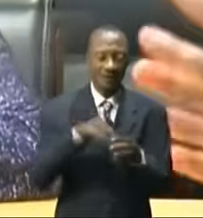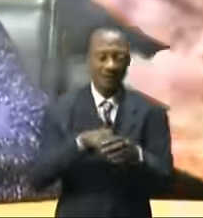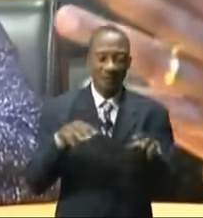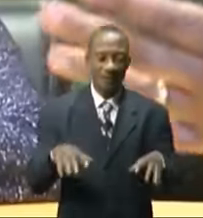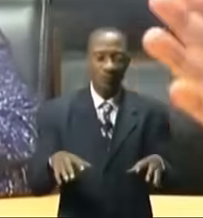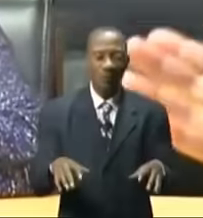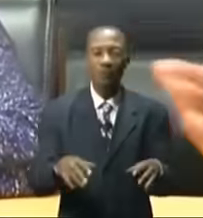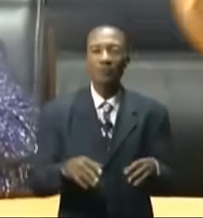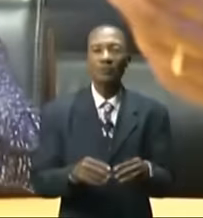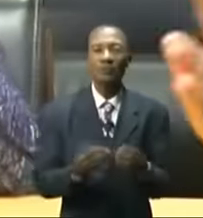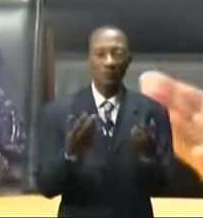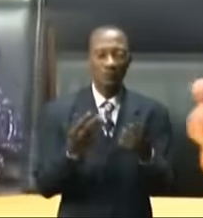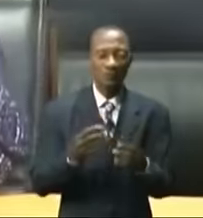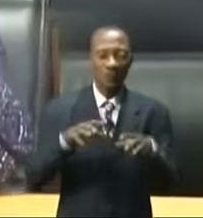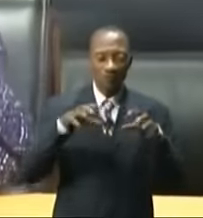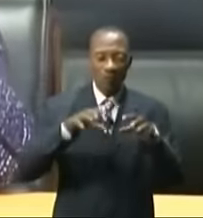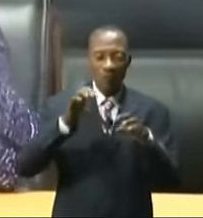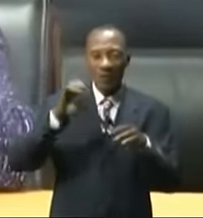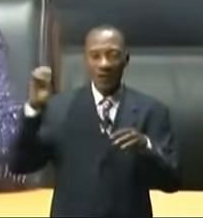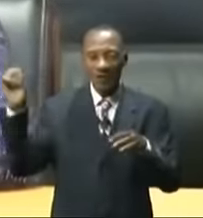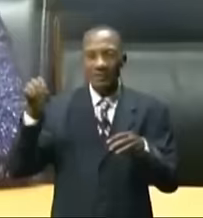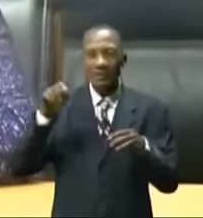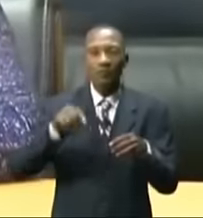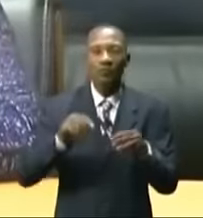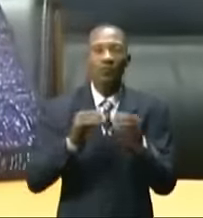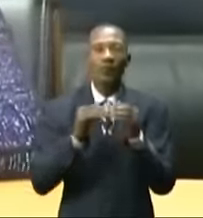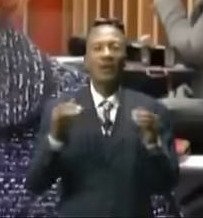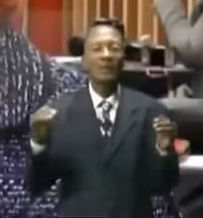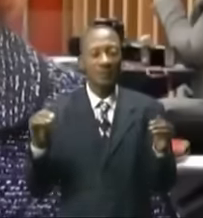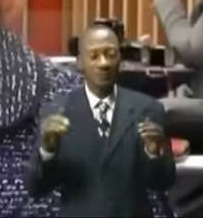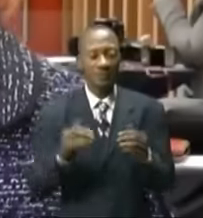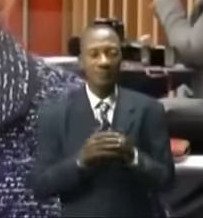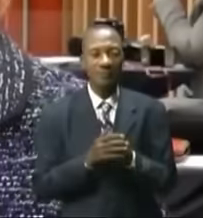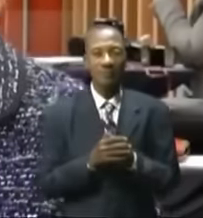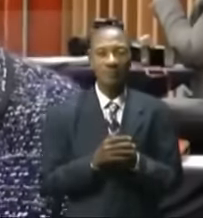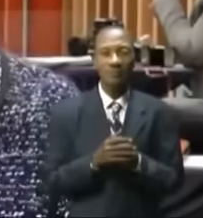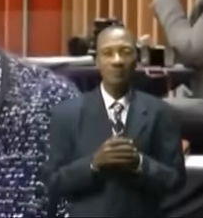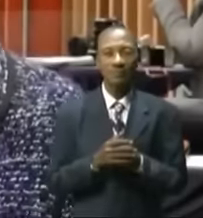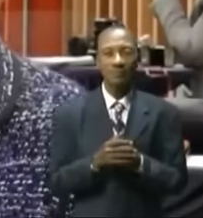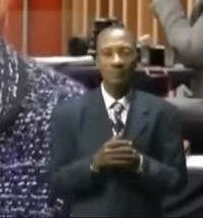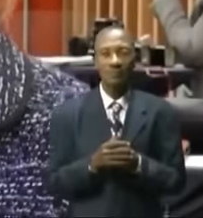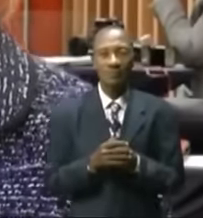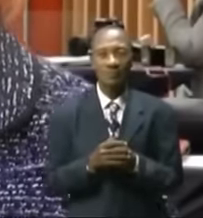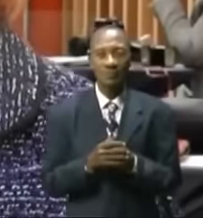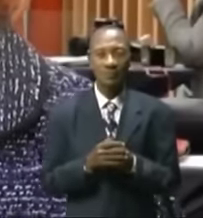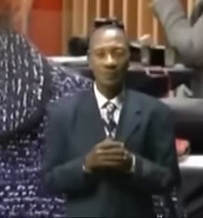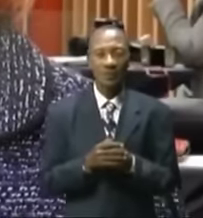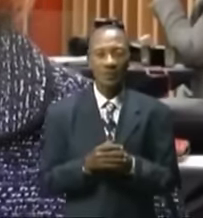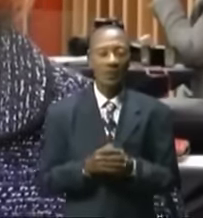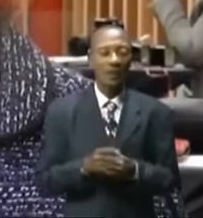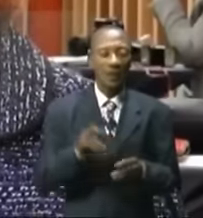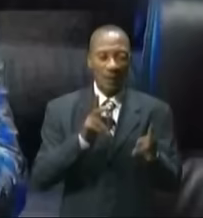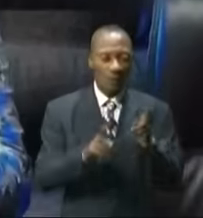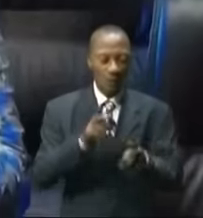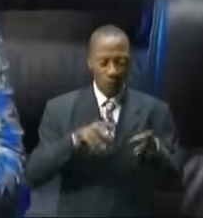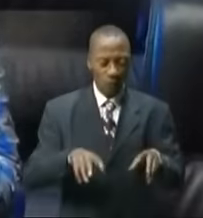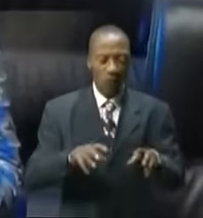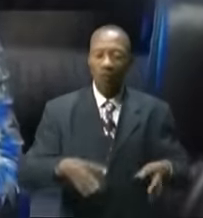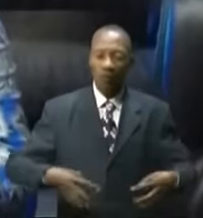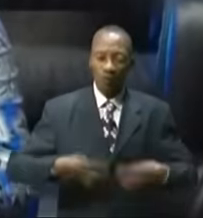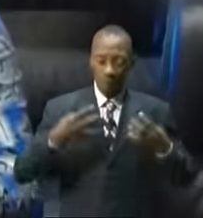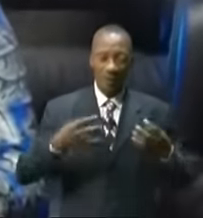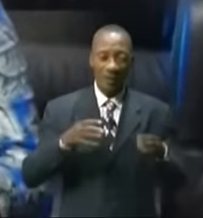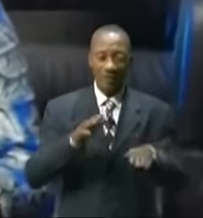Molifi dit comprendre cette frustration des populations congolaises. Comprenons la frustration et la colère des populations du Congo, mais